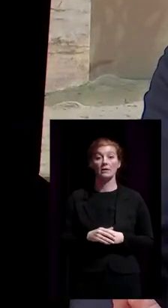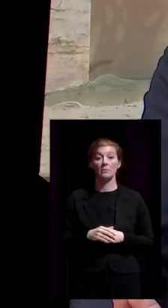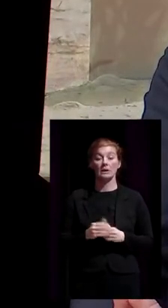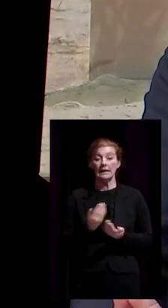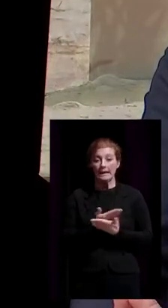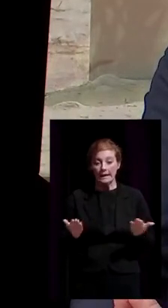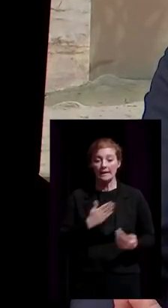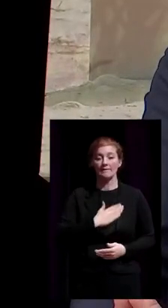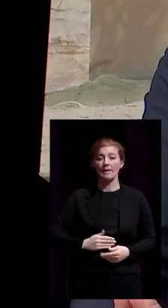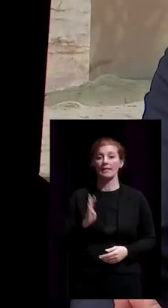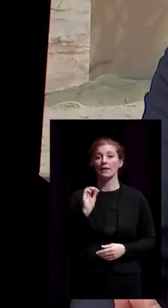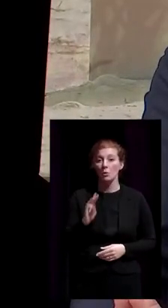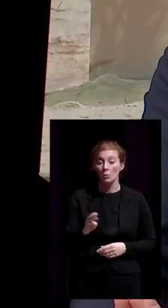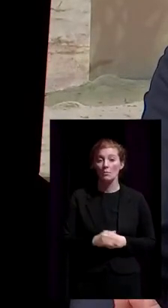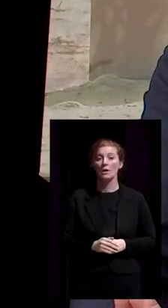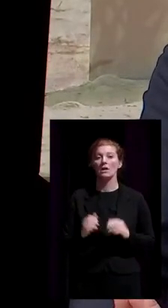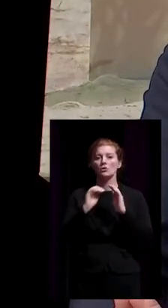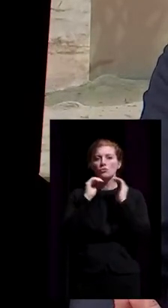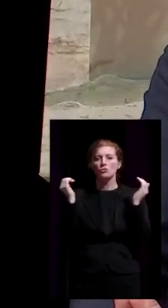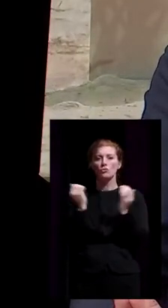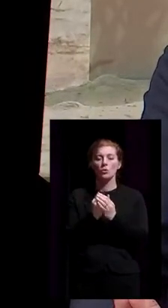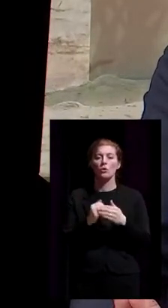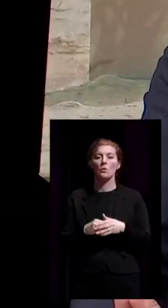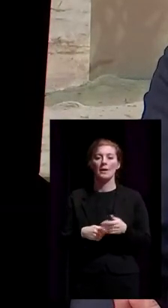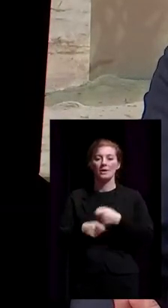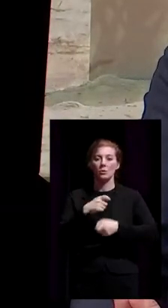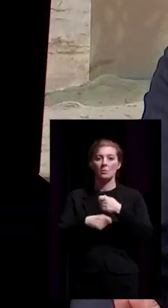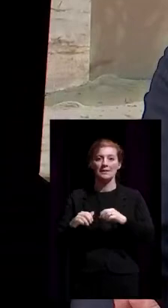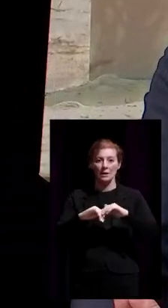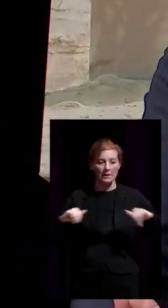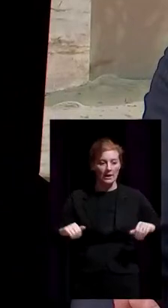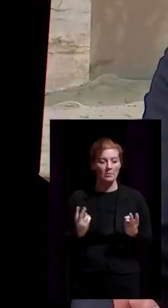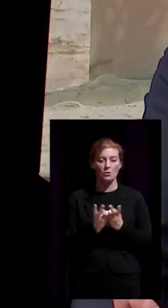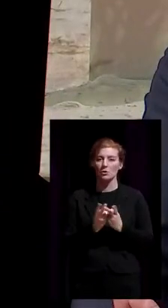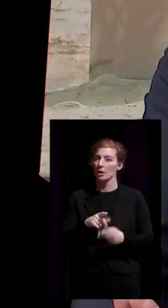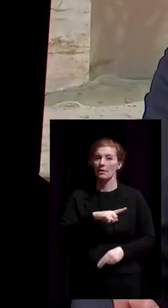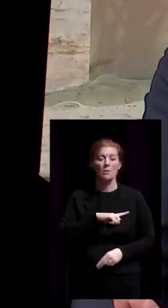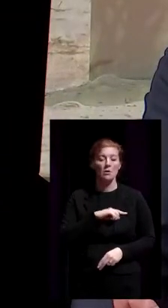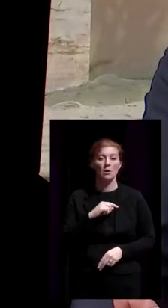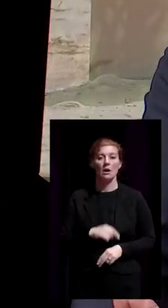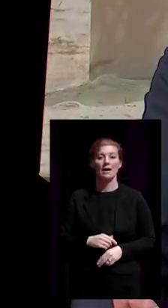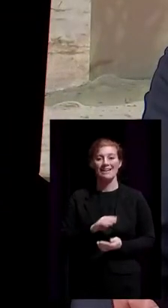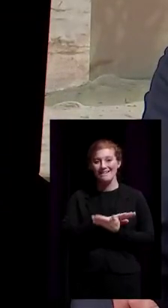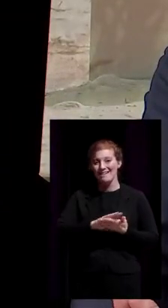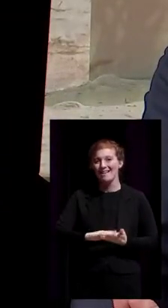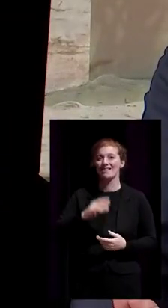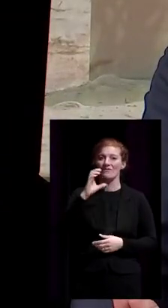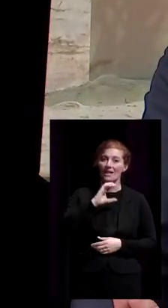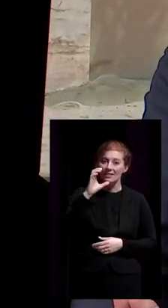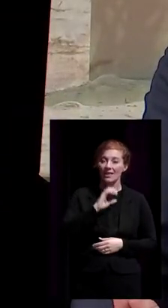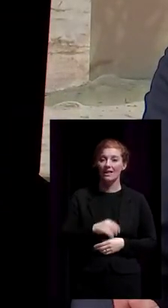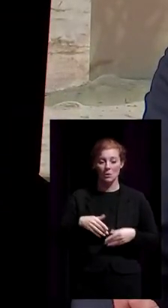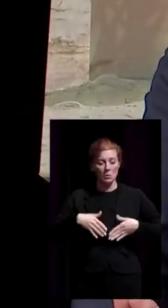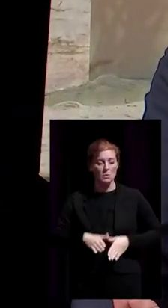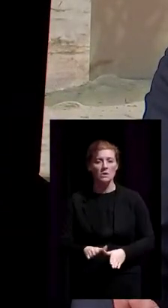De socioekonomiska skillnaderna betyder så mycket. Rent vatten. Här står det hunger. Alltså allt som har